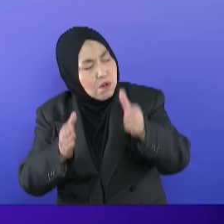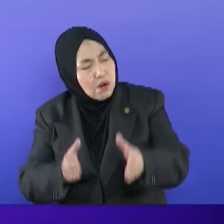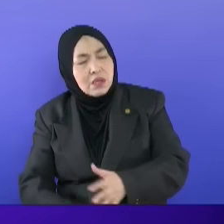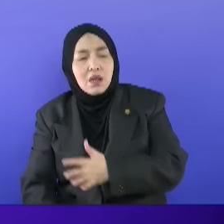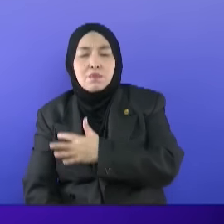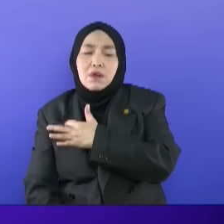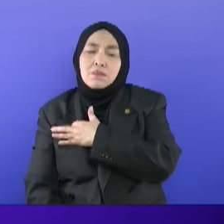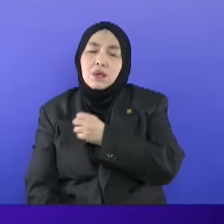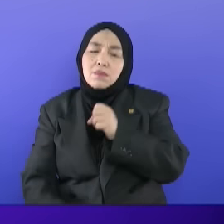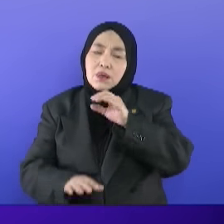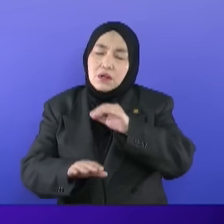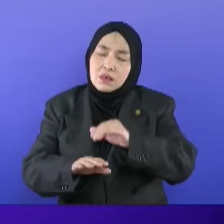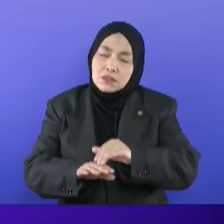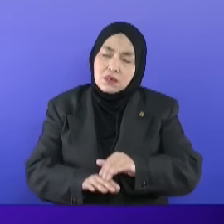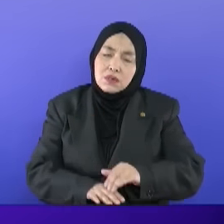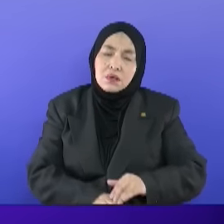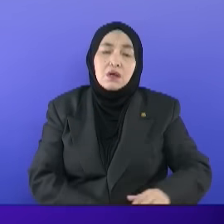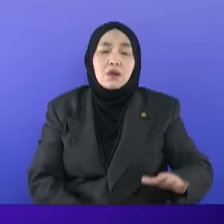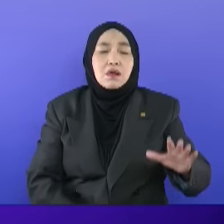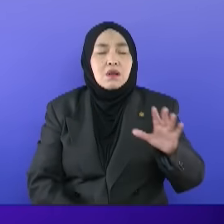haqqa tilawatihi